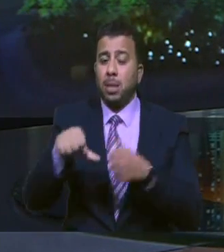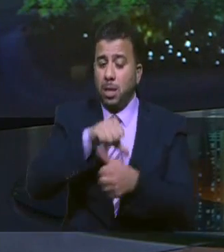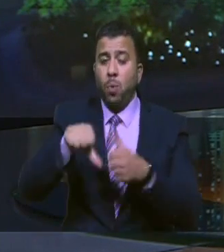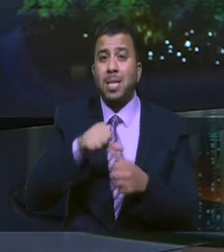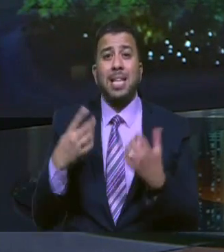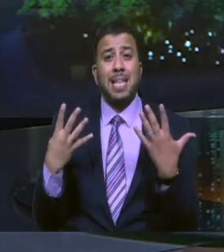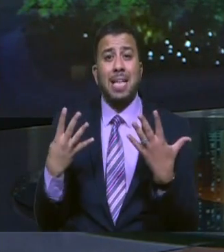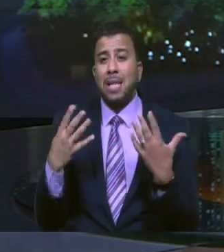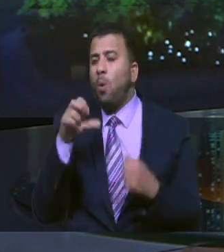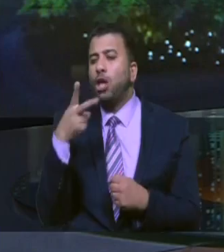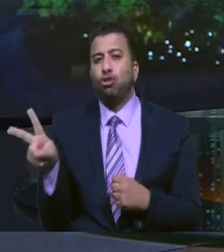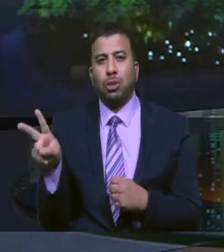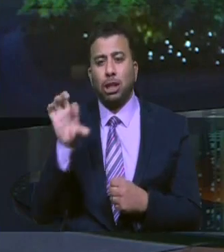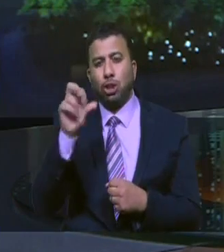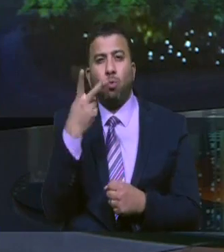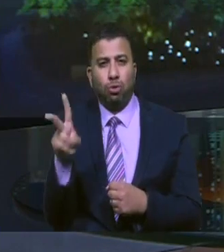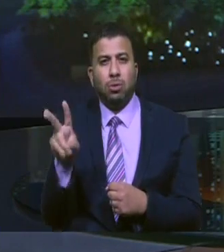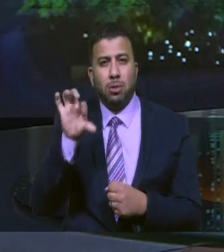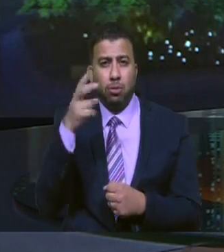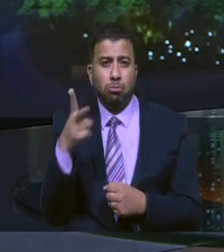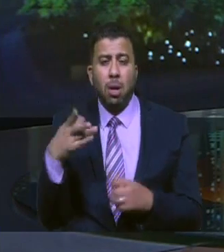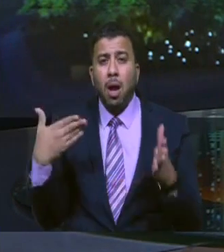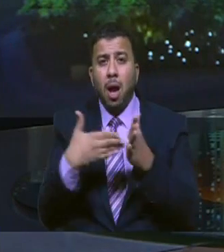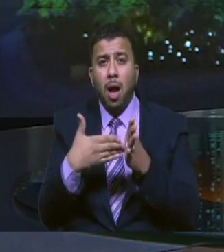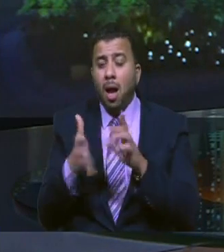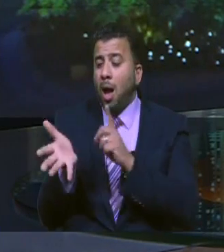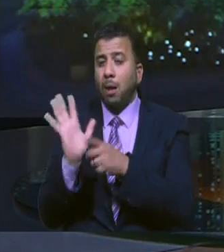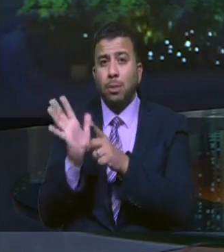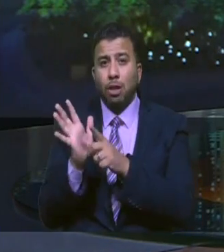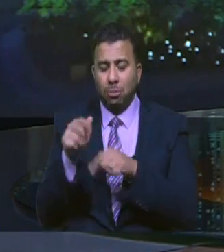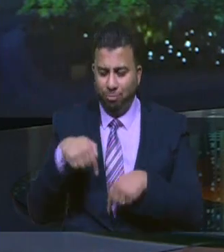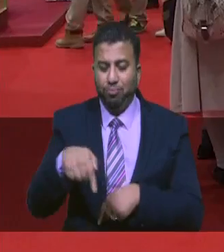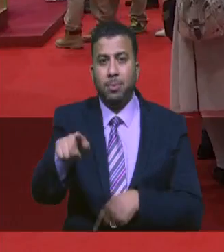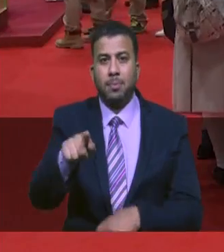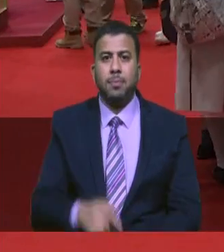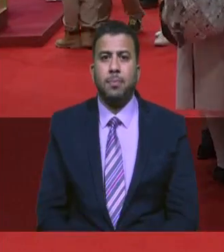بدورته 29 واستمر لغاية 15 من الشهر الجاري.